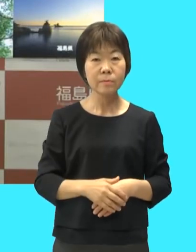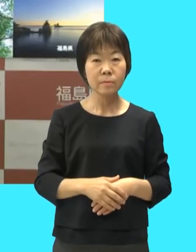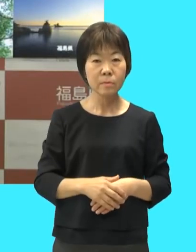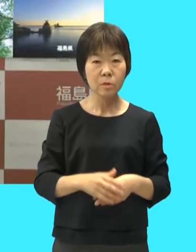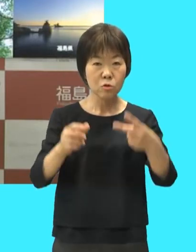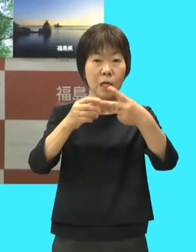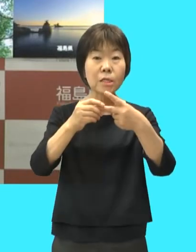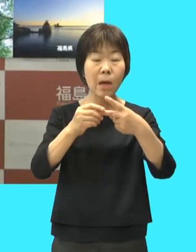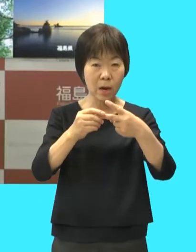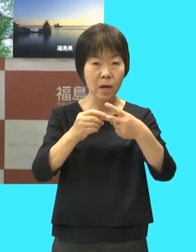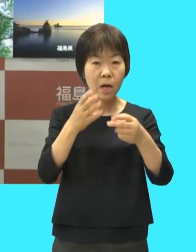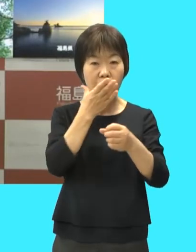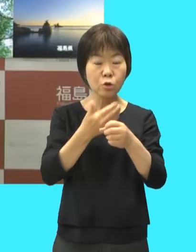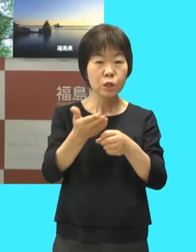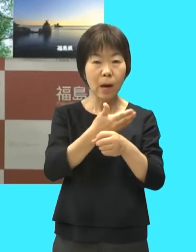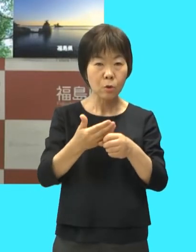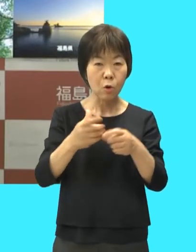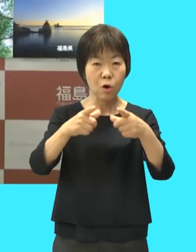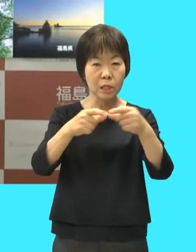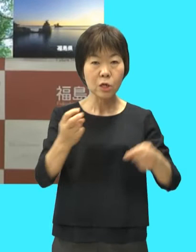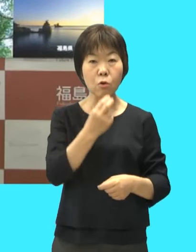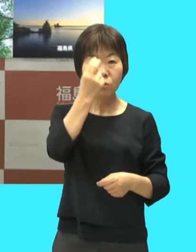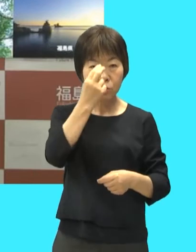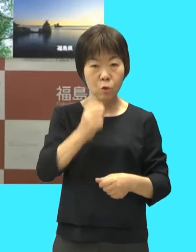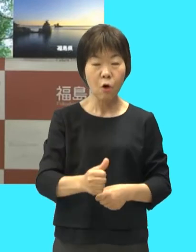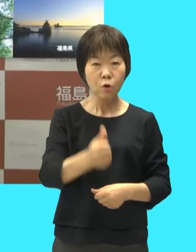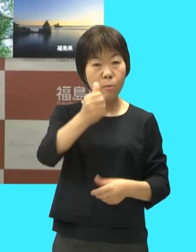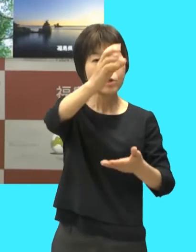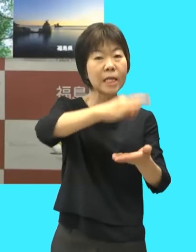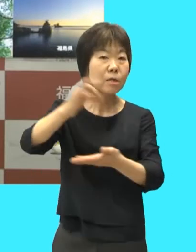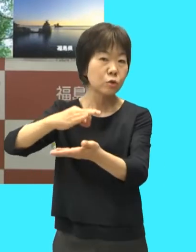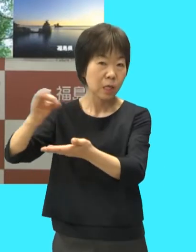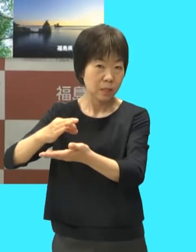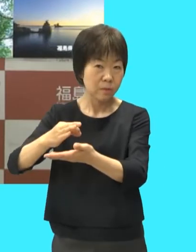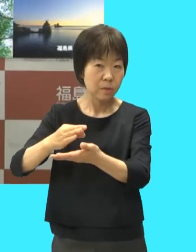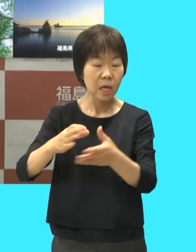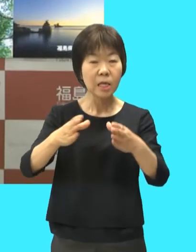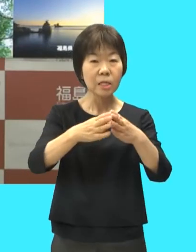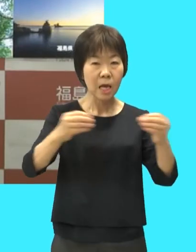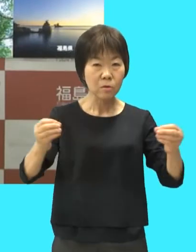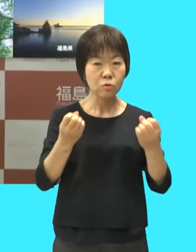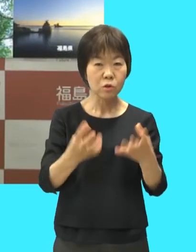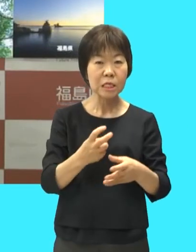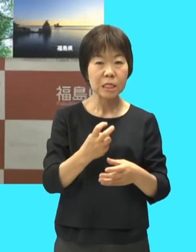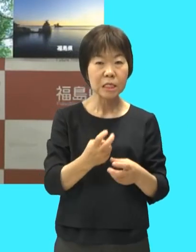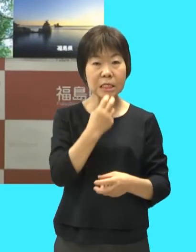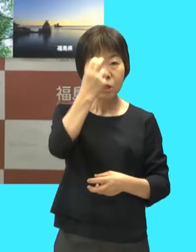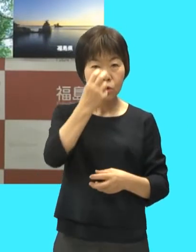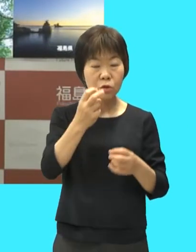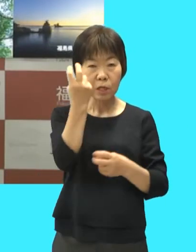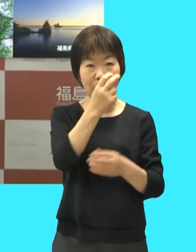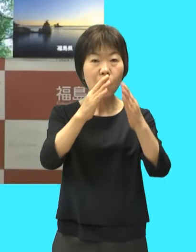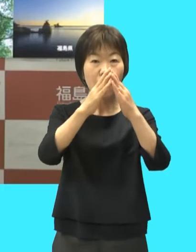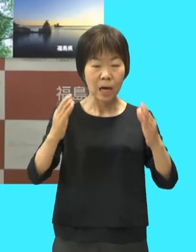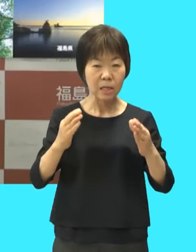2つ目は福島の日本酒のトップセールスです。全国新酒鑑評会やインターナ